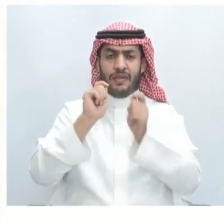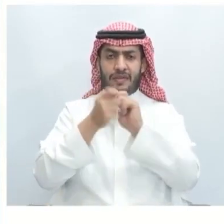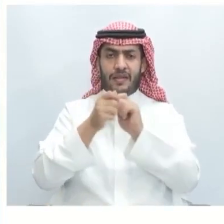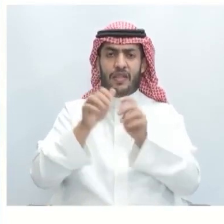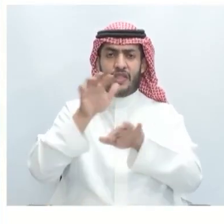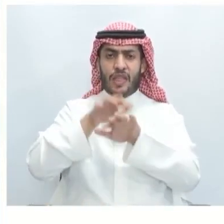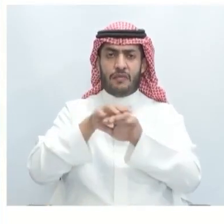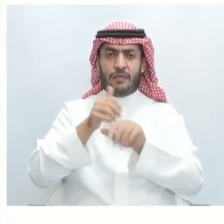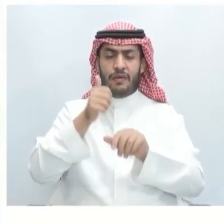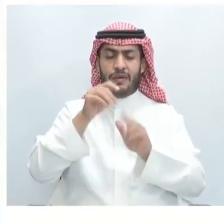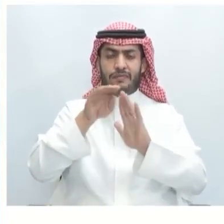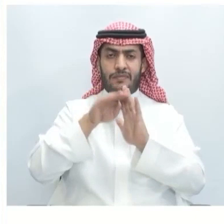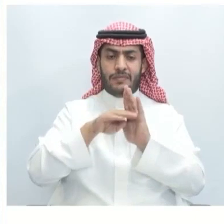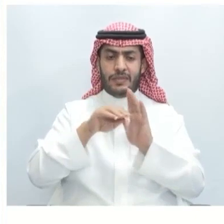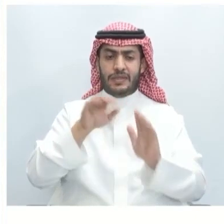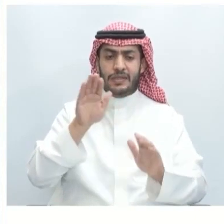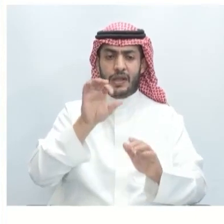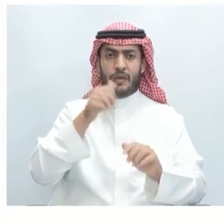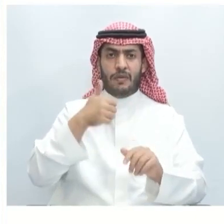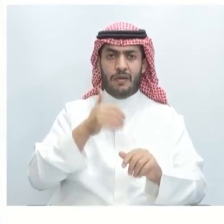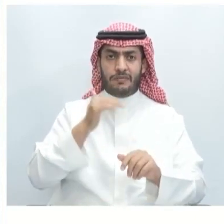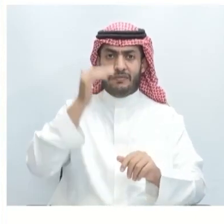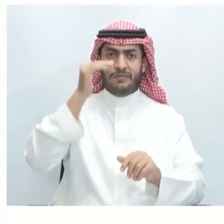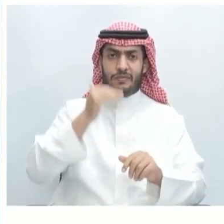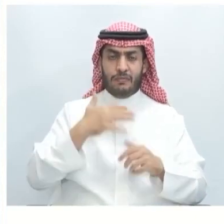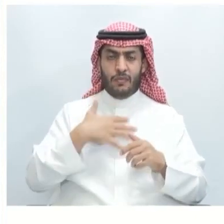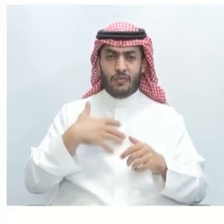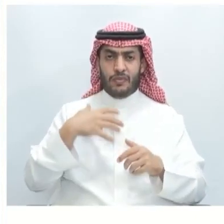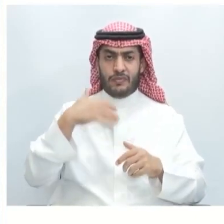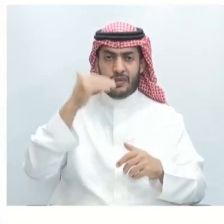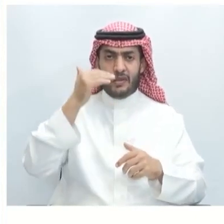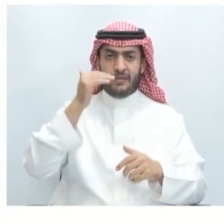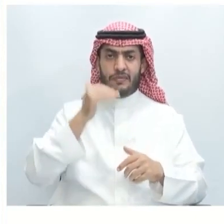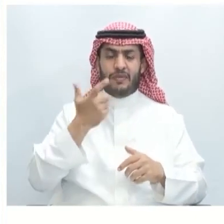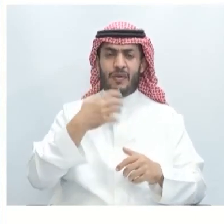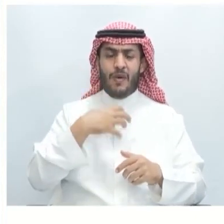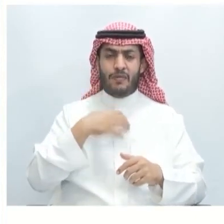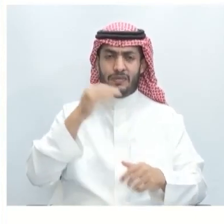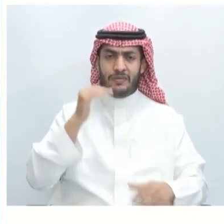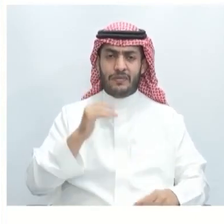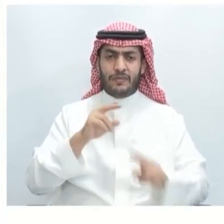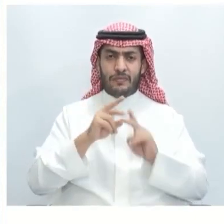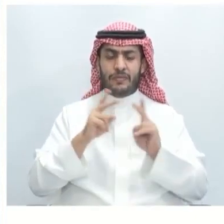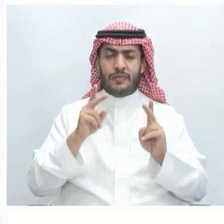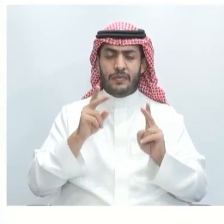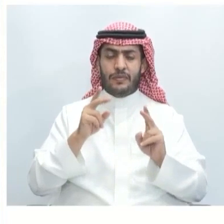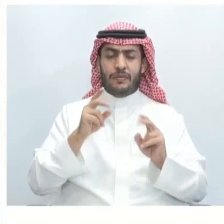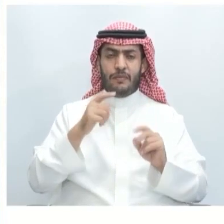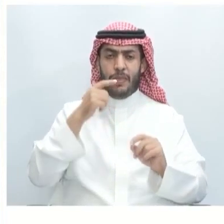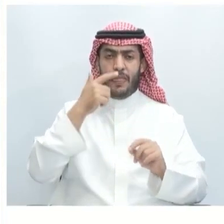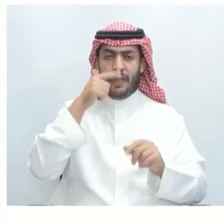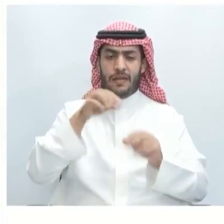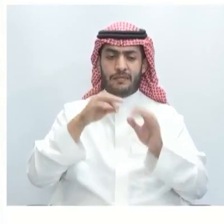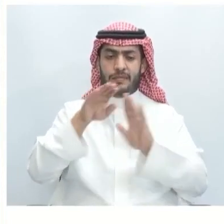وبالتالي تضيف السيناريو مثلا متفائل مرتفع متفائل منخفض متشائم مرتفع متشائم منخفض تضيفه ثم ستظهر في